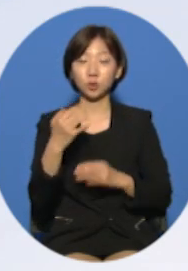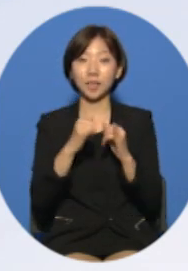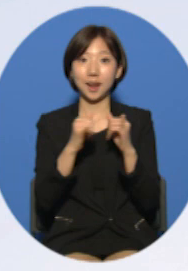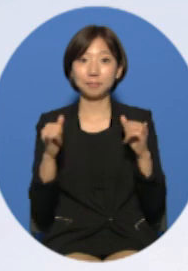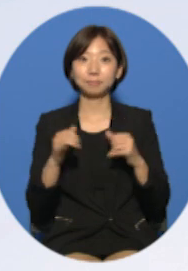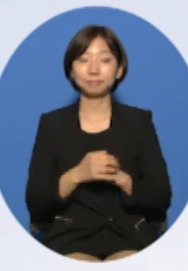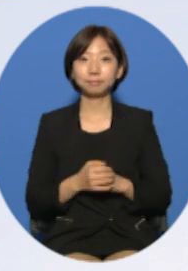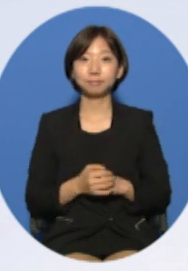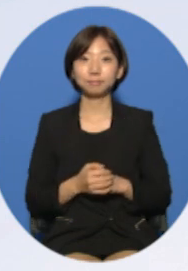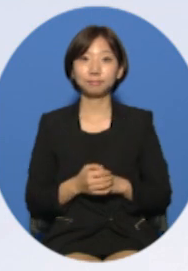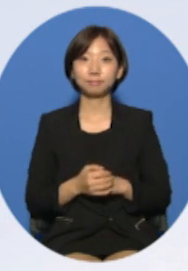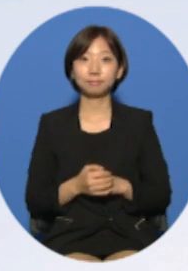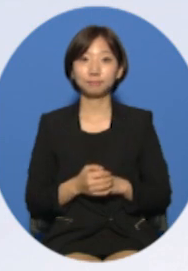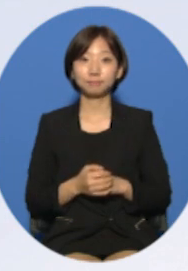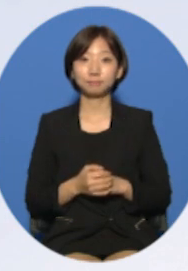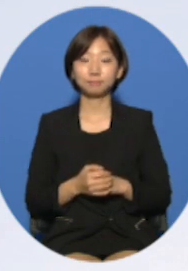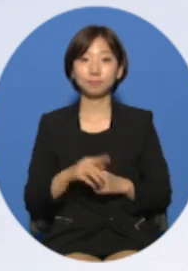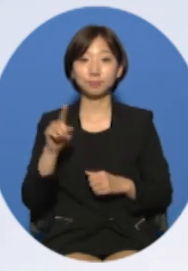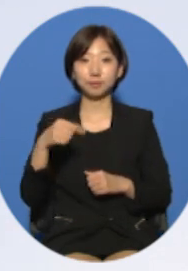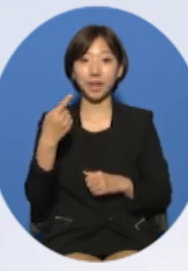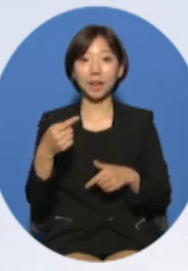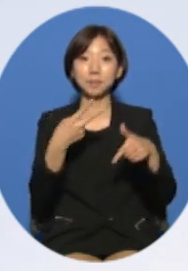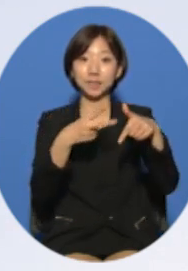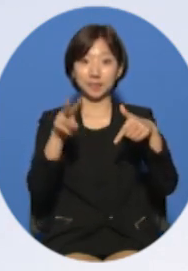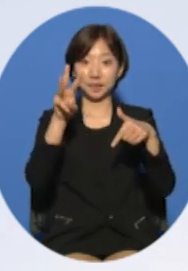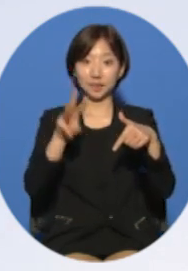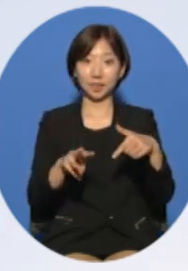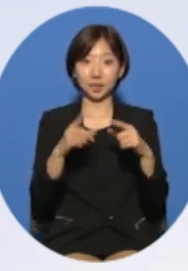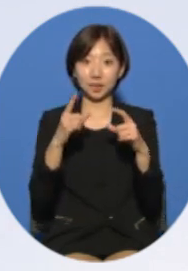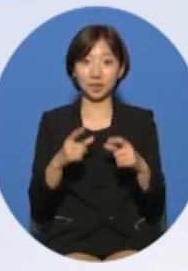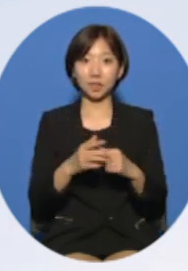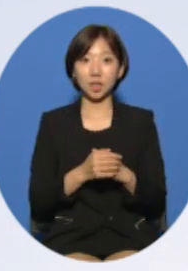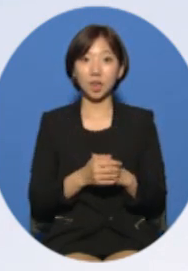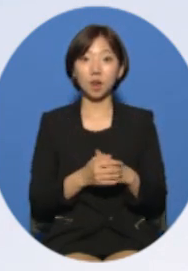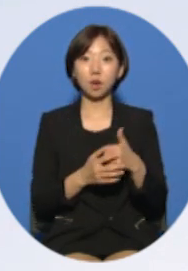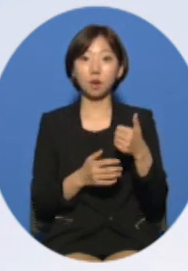45만 5,229명입니다. 다음 인천입니다. 투표자 수